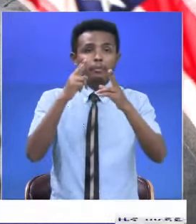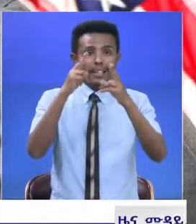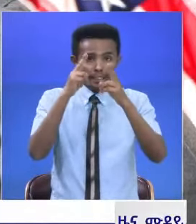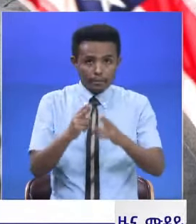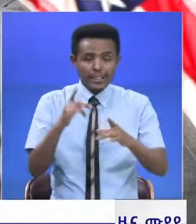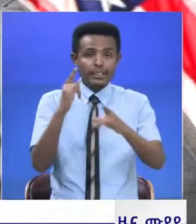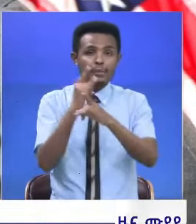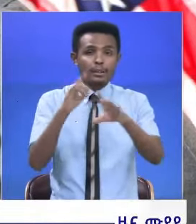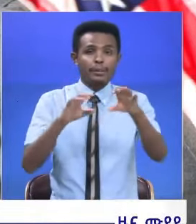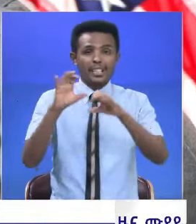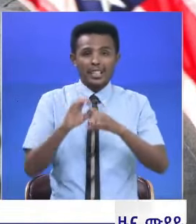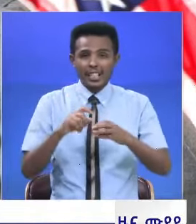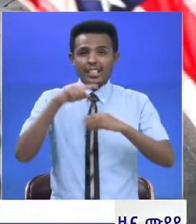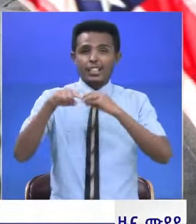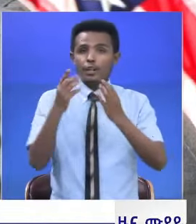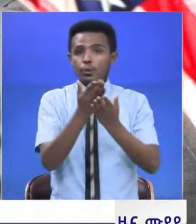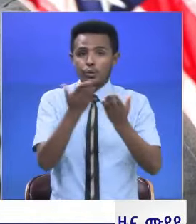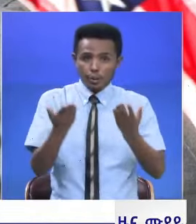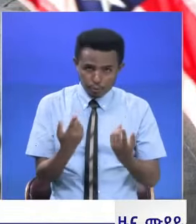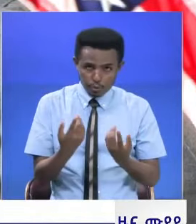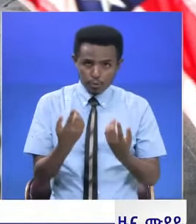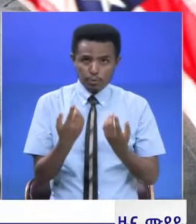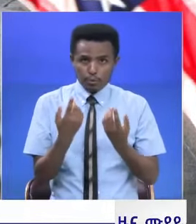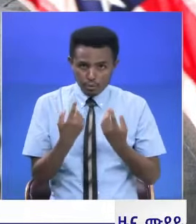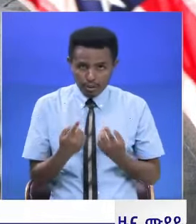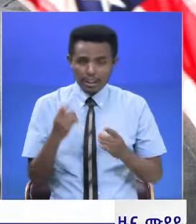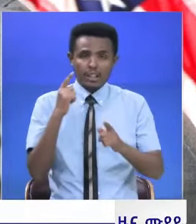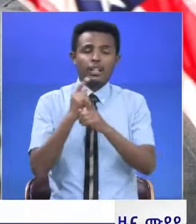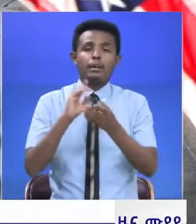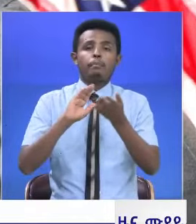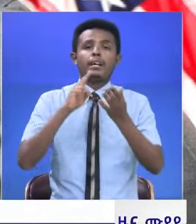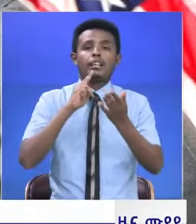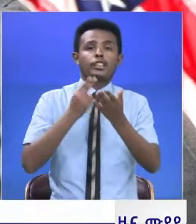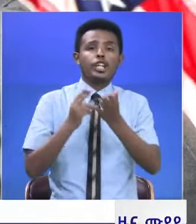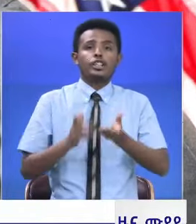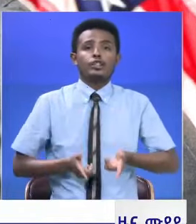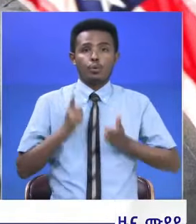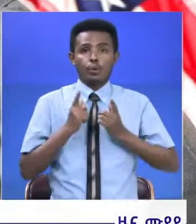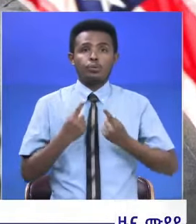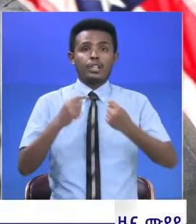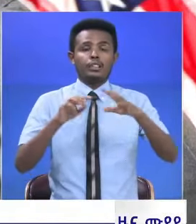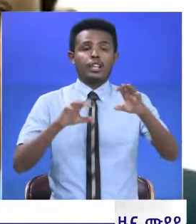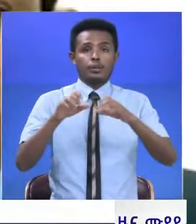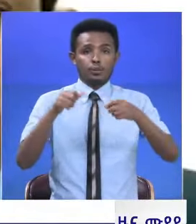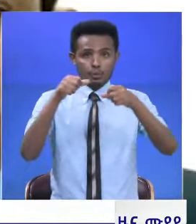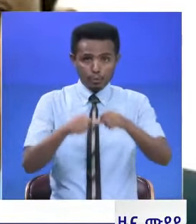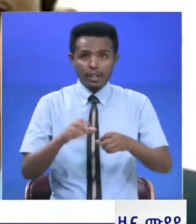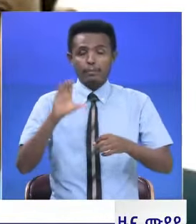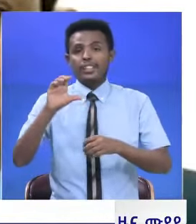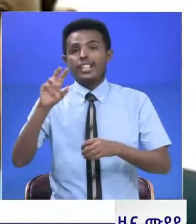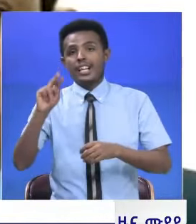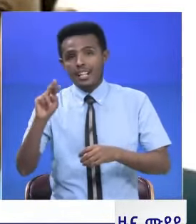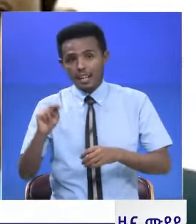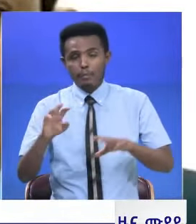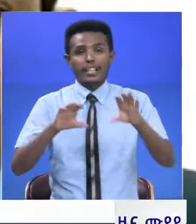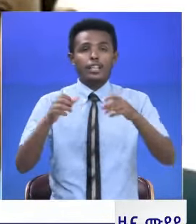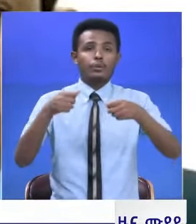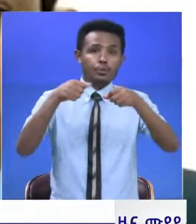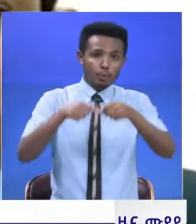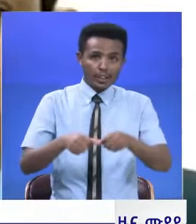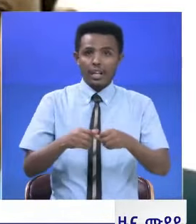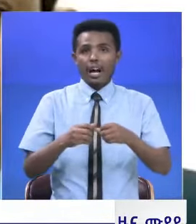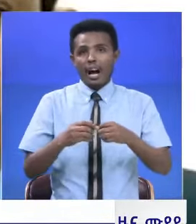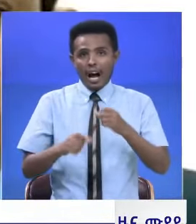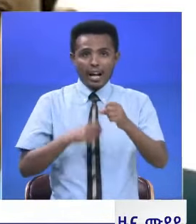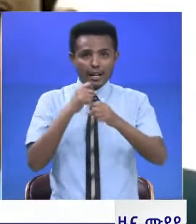ጉዳዩ ትክክለኛ መረጃ እንዲኖረው ጥረት ሲያደርጉ ቆይቷል። አምባሳደር ፍጹም አረጋ ከሲኤንኤን ጋር ባደረጉት ቆይታ ዓለም